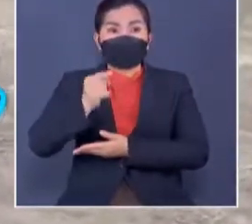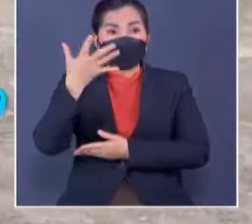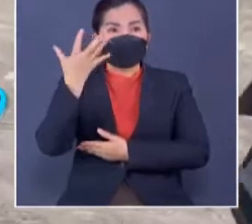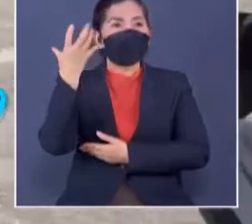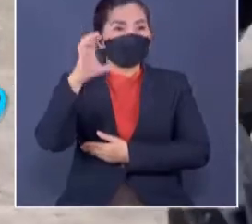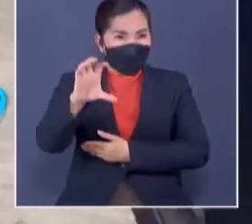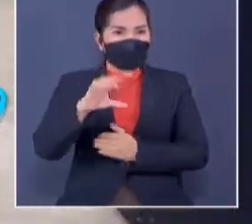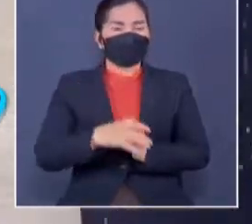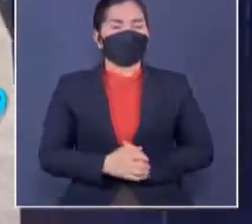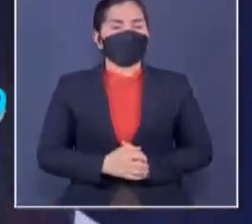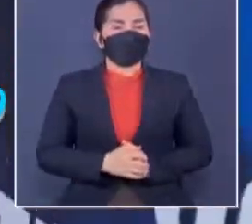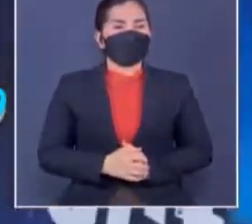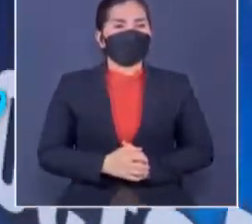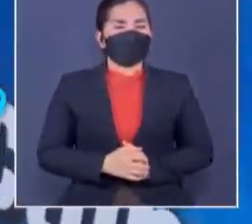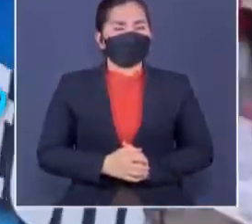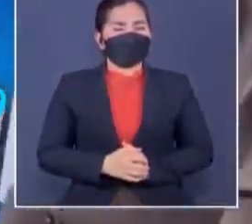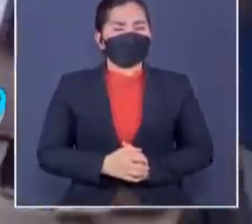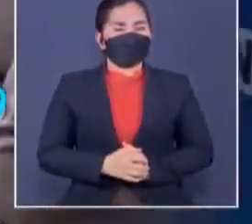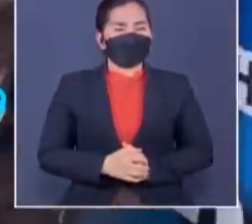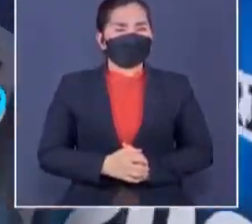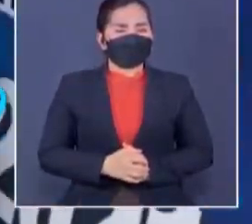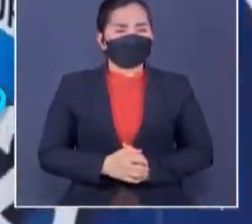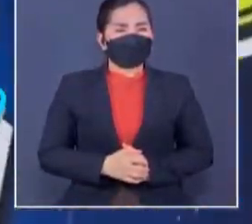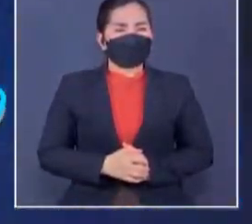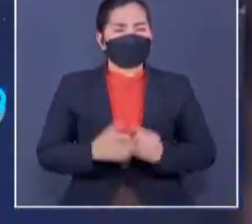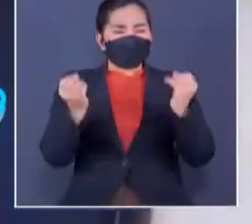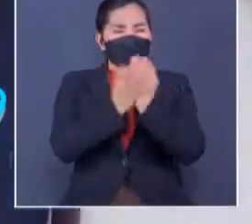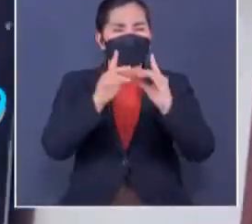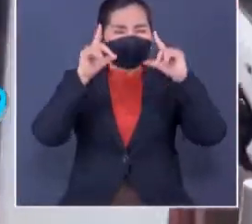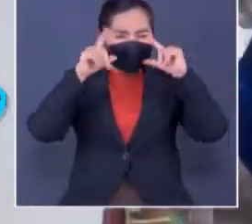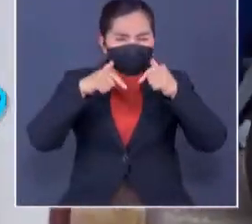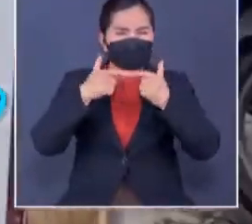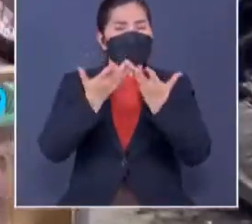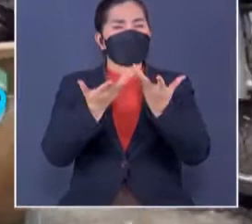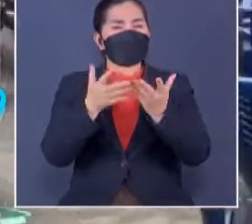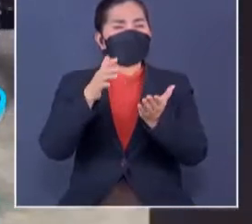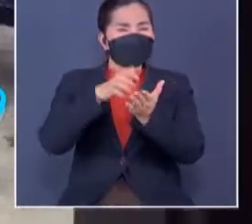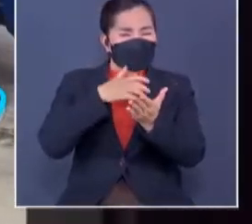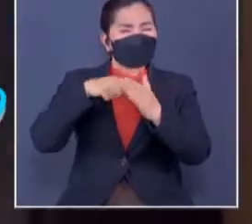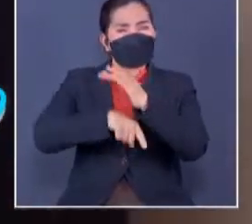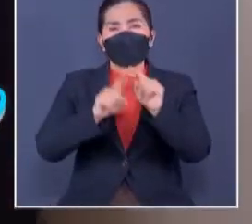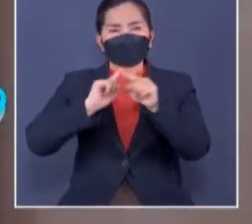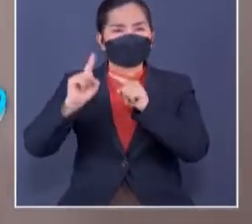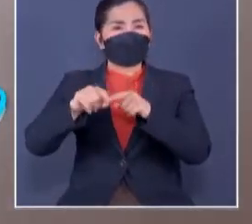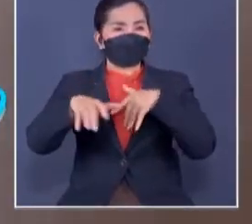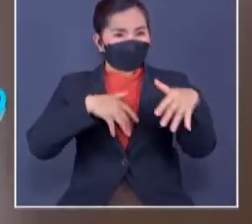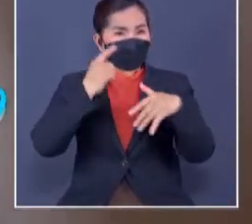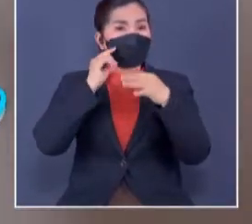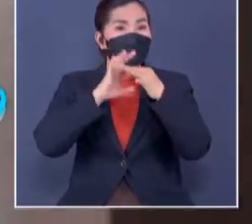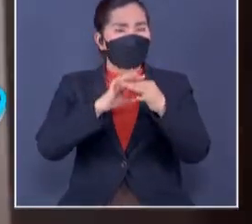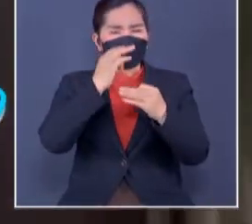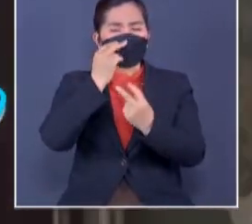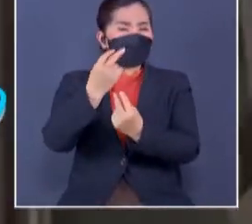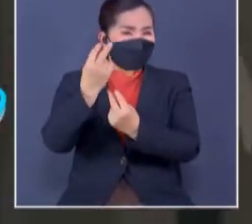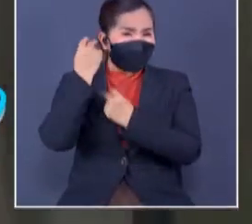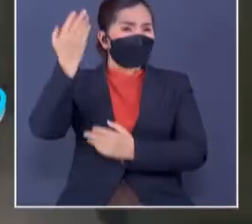ร์ซึ่งข้อมูลอันเป็นเท็จอันประกาศที่น่าจะเกิดความเสียหายแก่ประชาชนหรือช่อโกงคดีนี้ต้องพาคุณผู้ชมย้